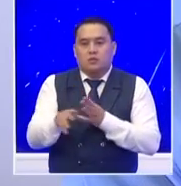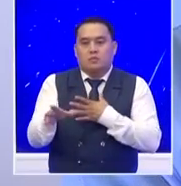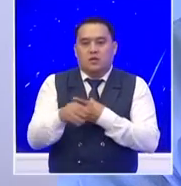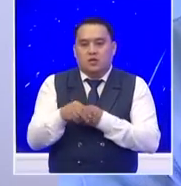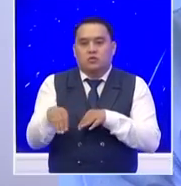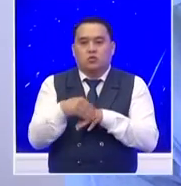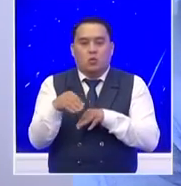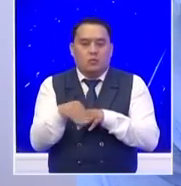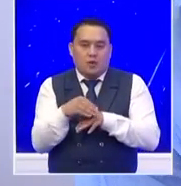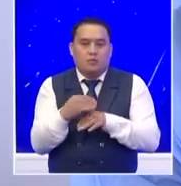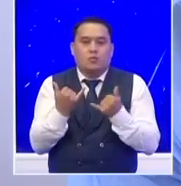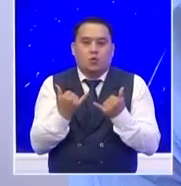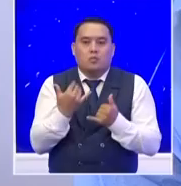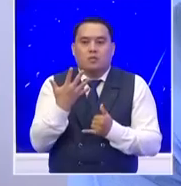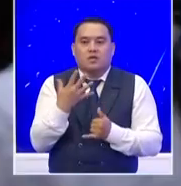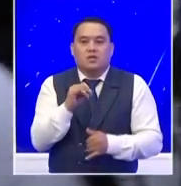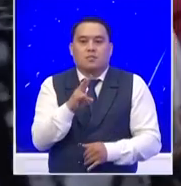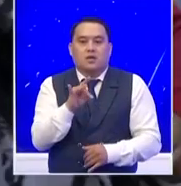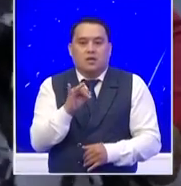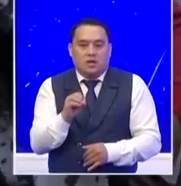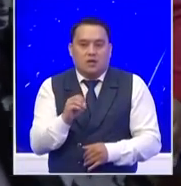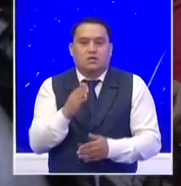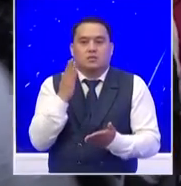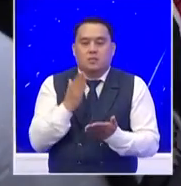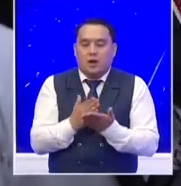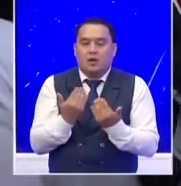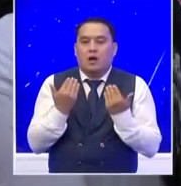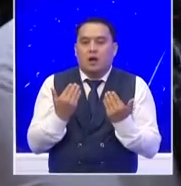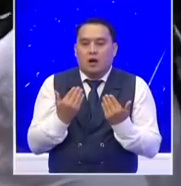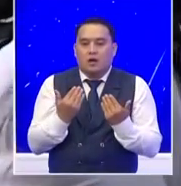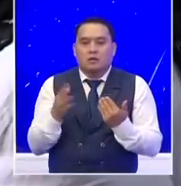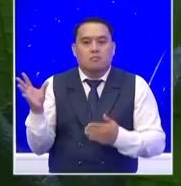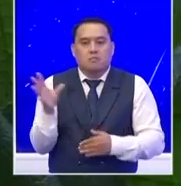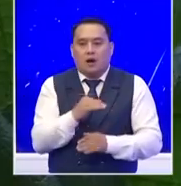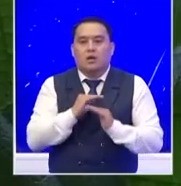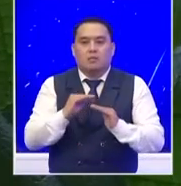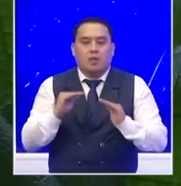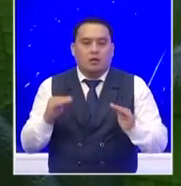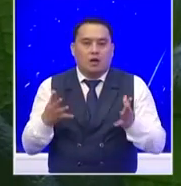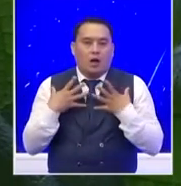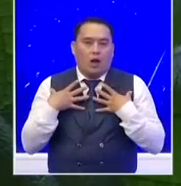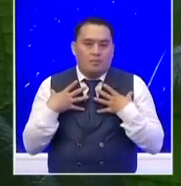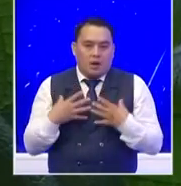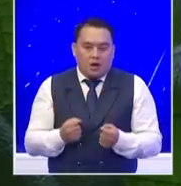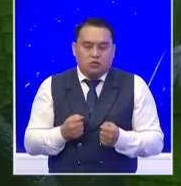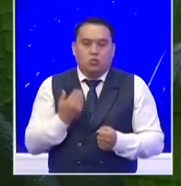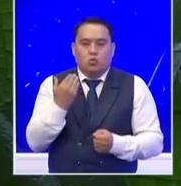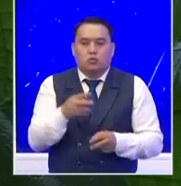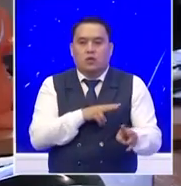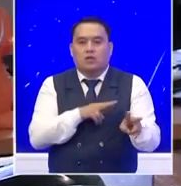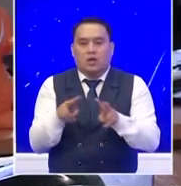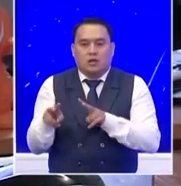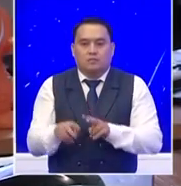екі бала өсіріп, бүгінде 5 немере жиен сүйіп отыр. Қазірде әулеттегі барлық баланың аман саулығын өзі